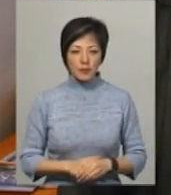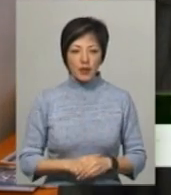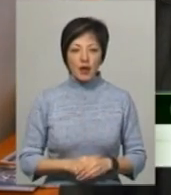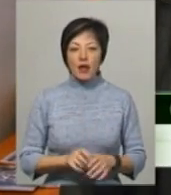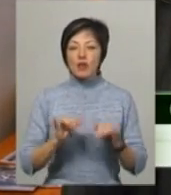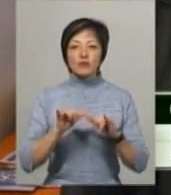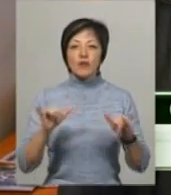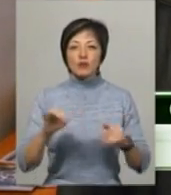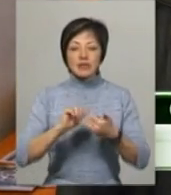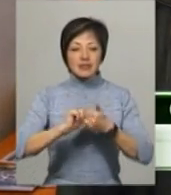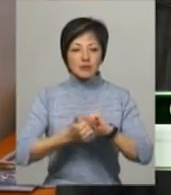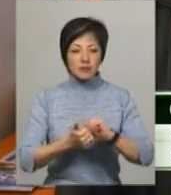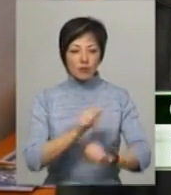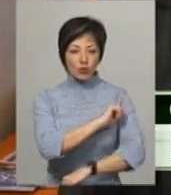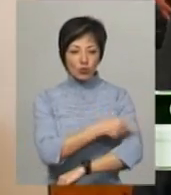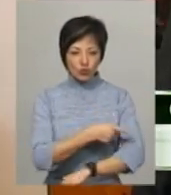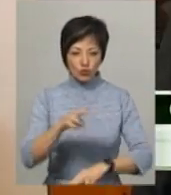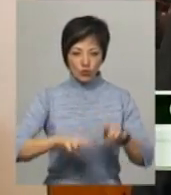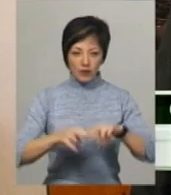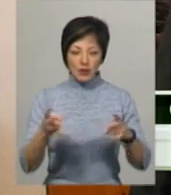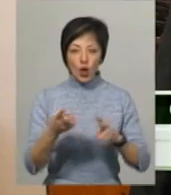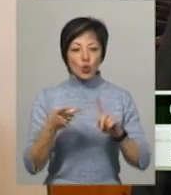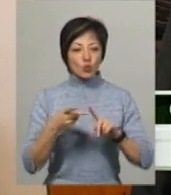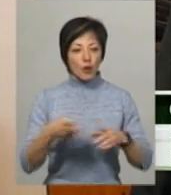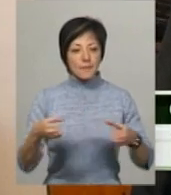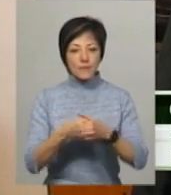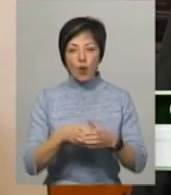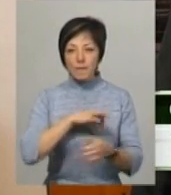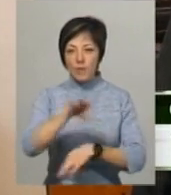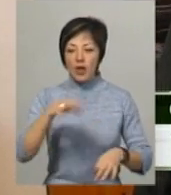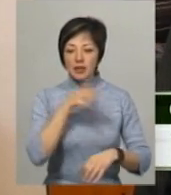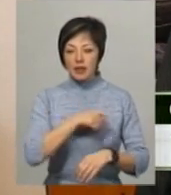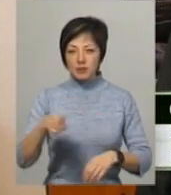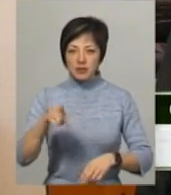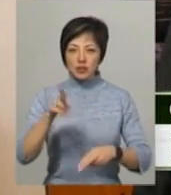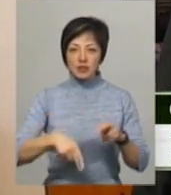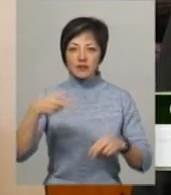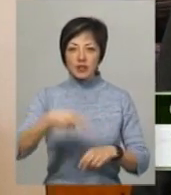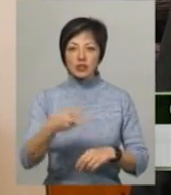розвиватися, хоча б заміщаючі потужності будувати. Другий блок, проектний термін експлуатації, закінчиться у